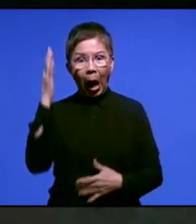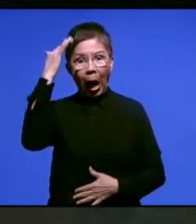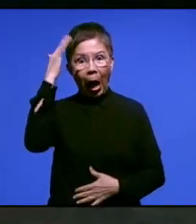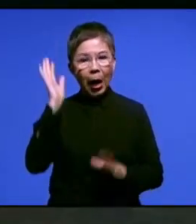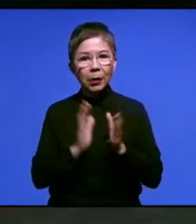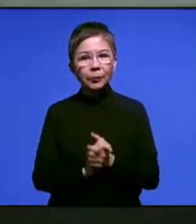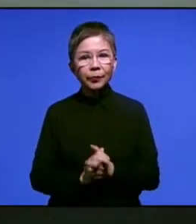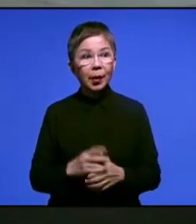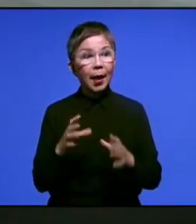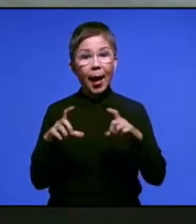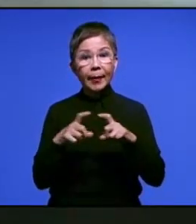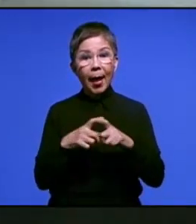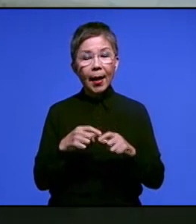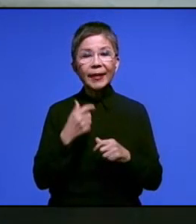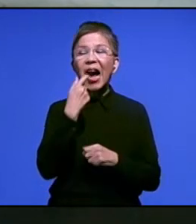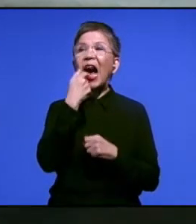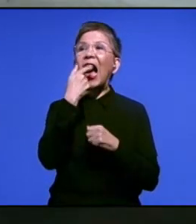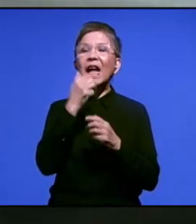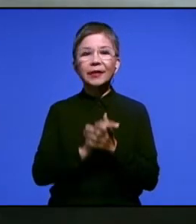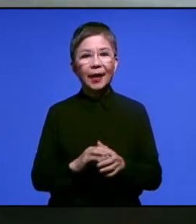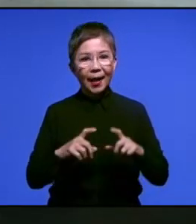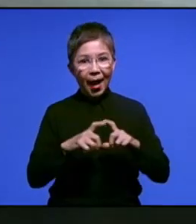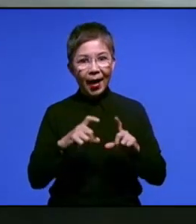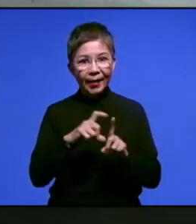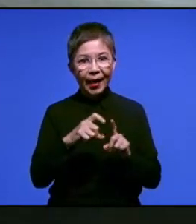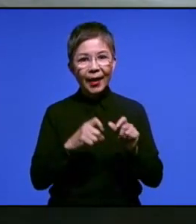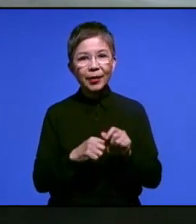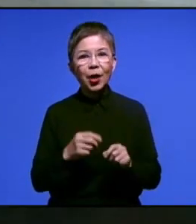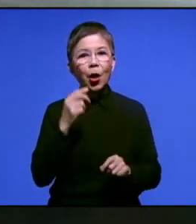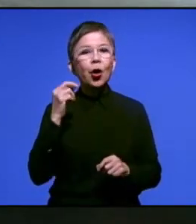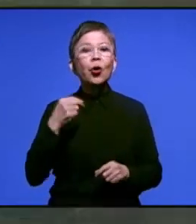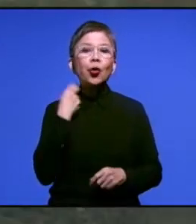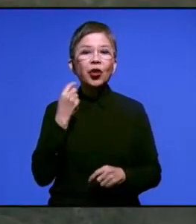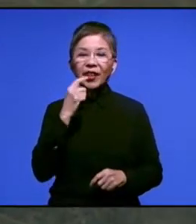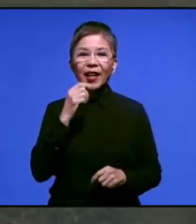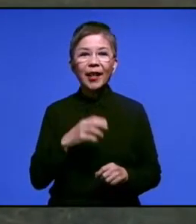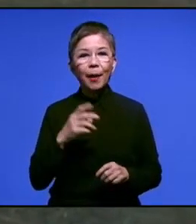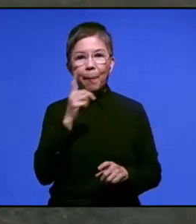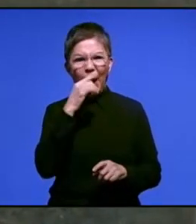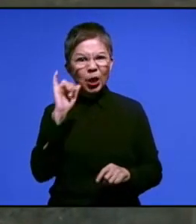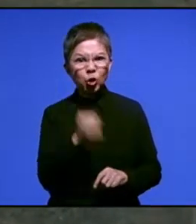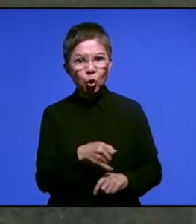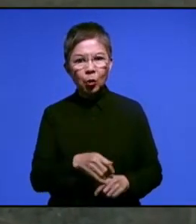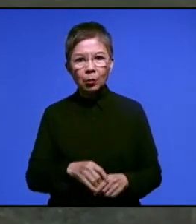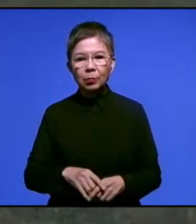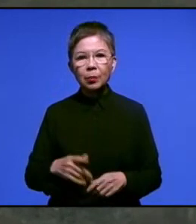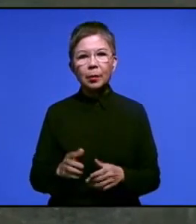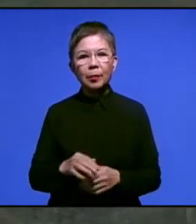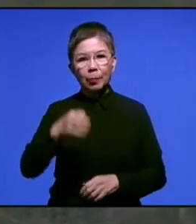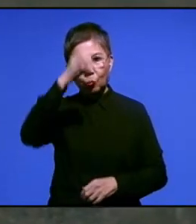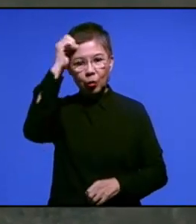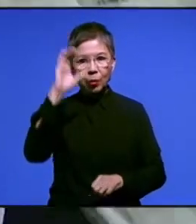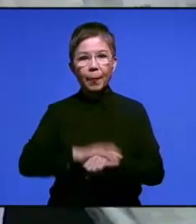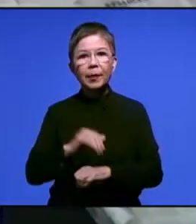Inilah peralatan perawatan gigi yang disita polisi dari ADS, dokter gigi palsu yang ditangkap tim gabungan Polda Metro Jaya dan Dinkes Bekasi